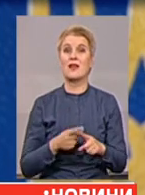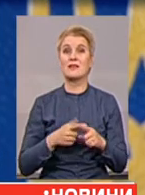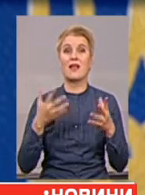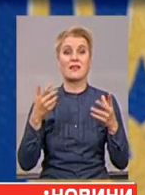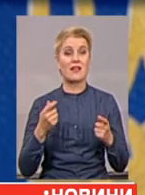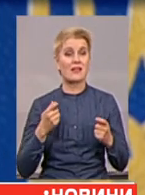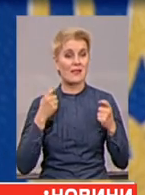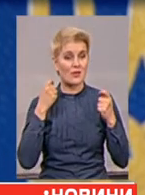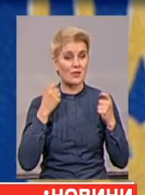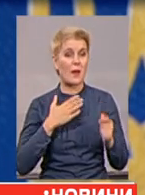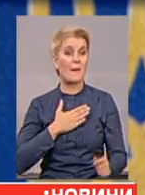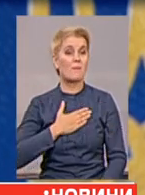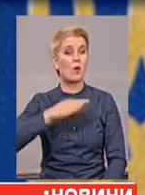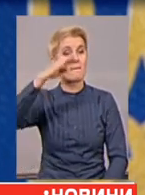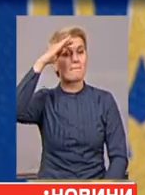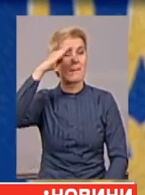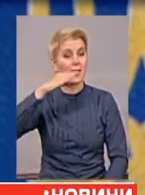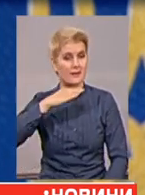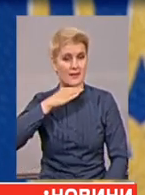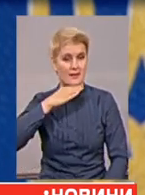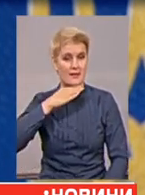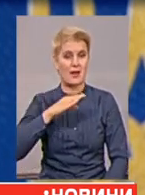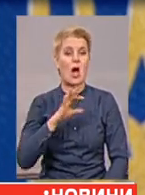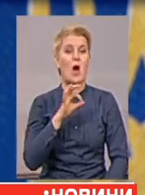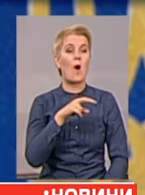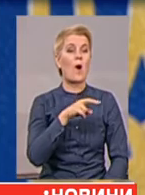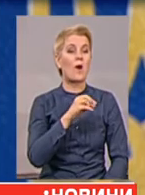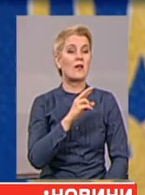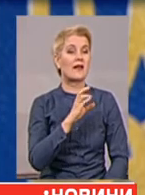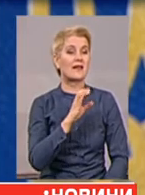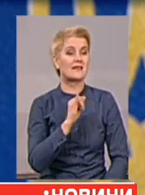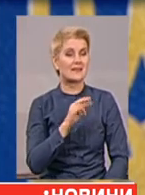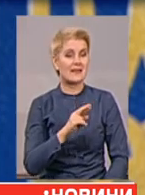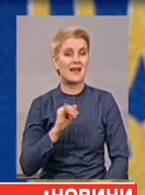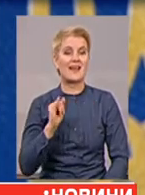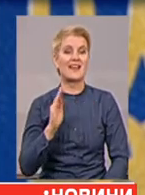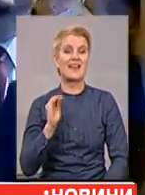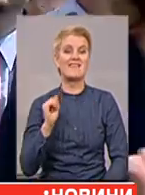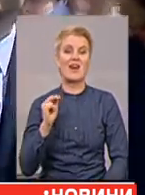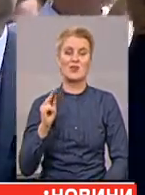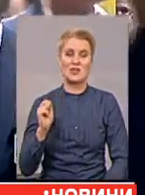народження мого батька, Олексія Івановича Порошенка.